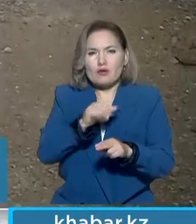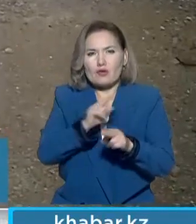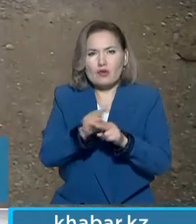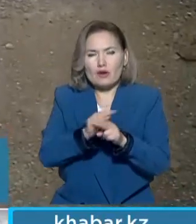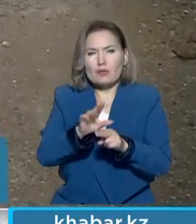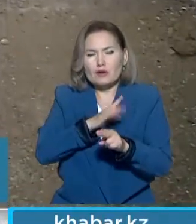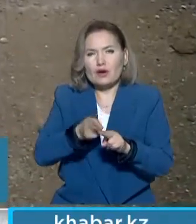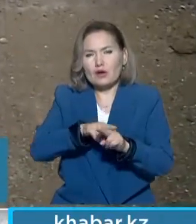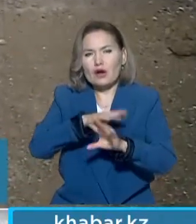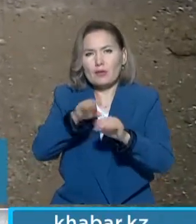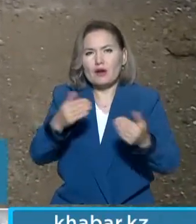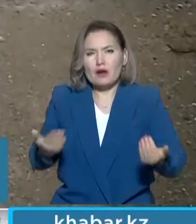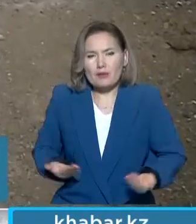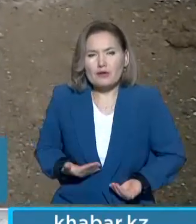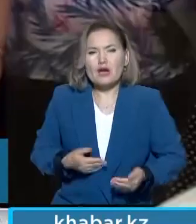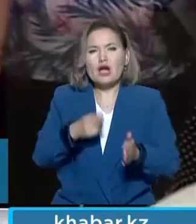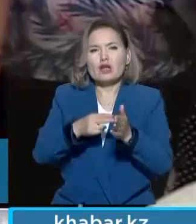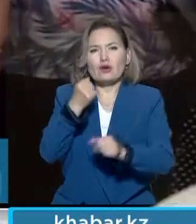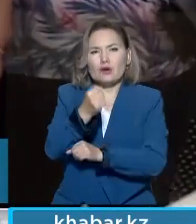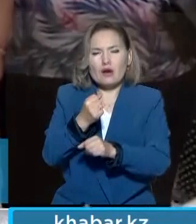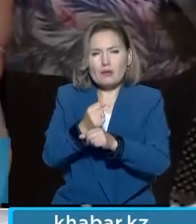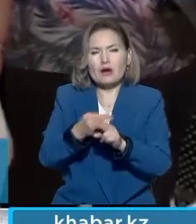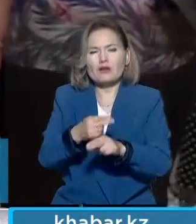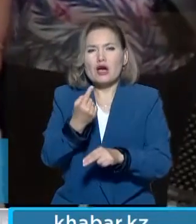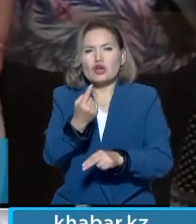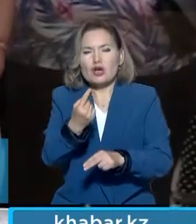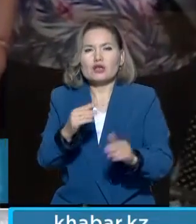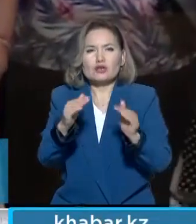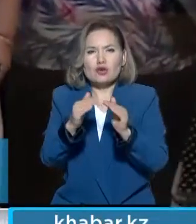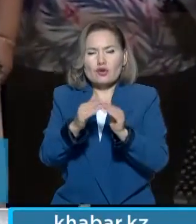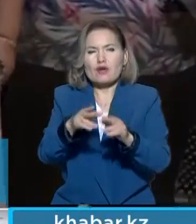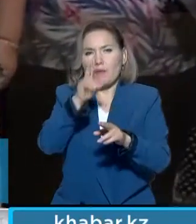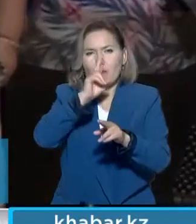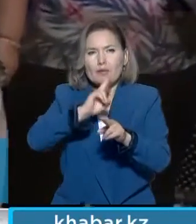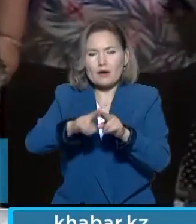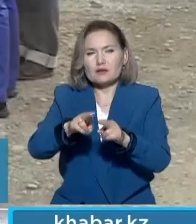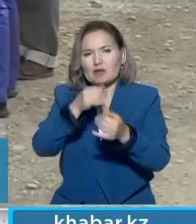Саналы ғұмырын осы салаға арнаған темір жолшылар, жалғыз баспанамыздан айырылсақ, басқа